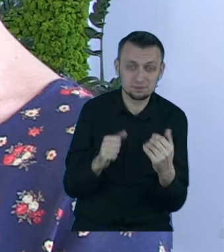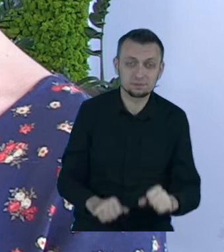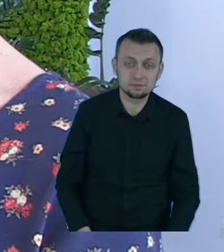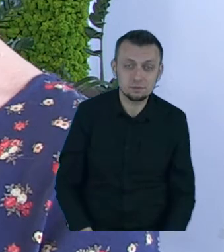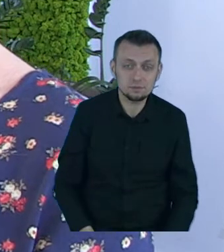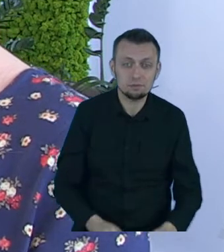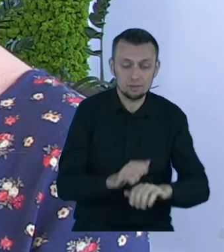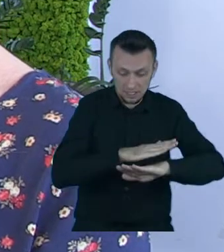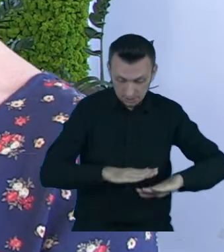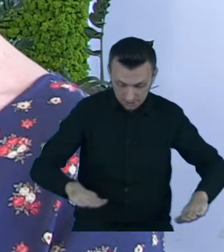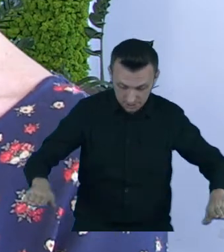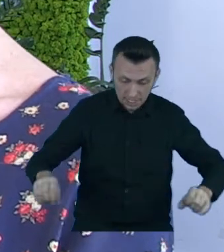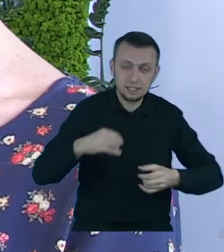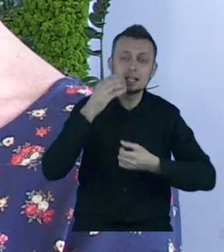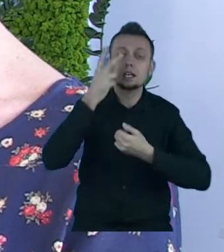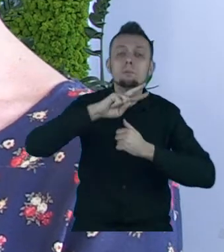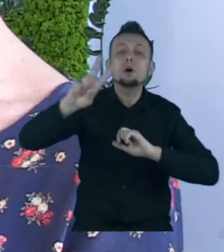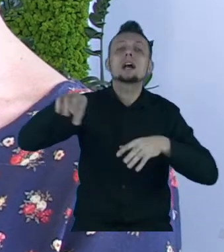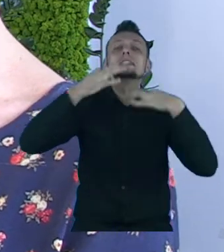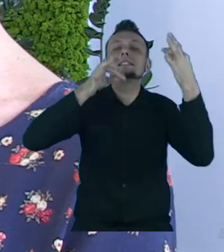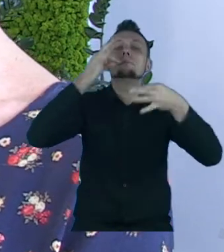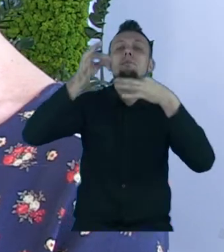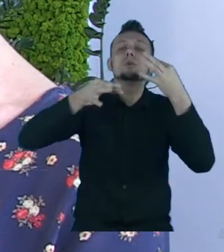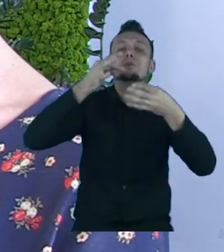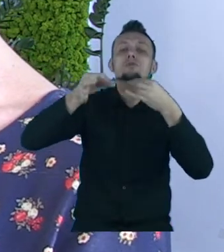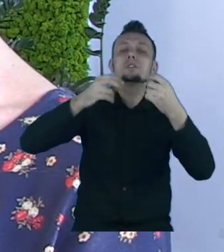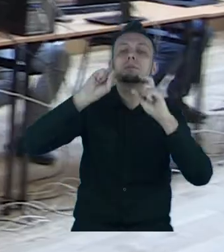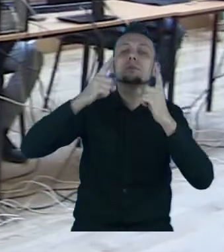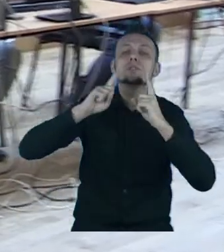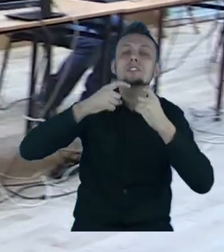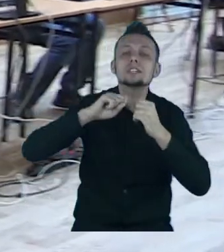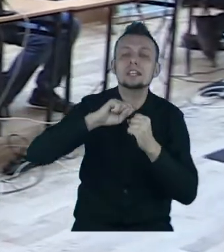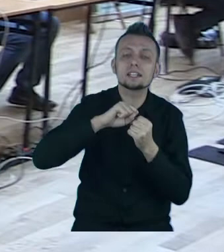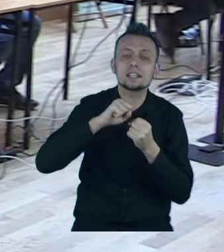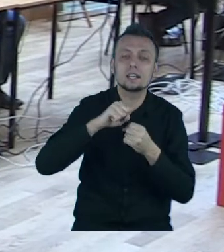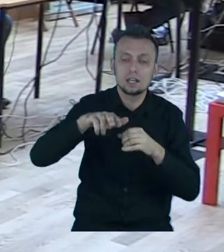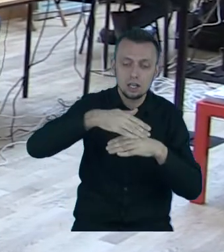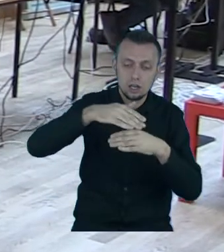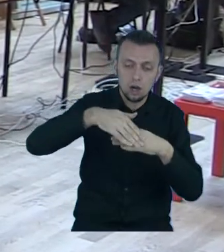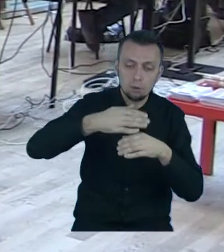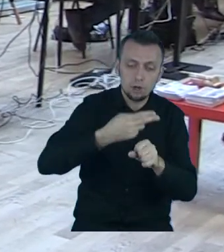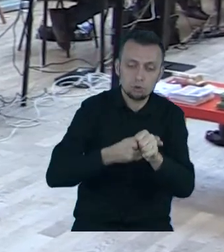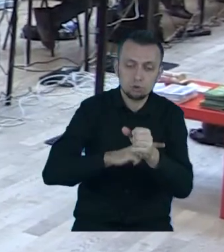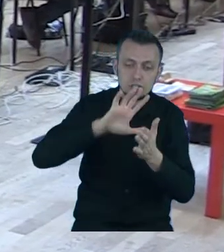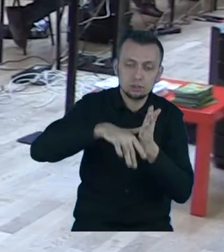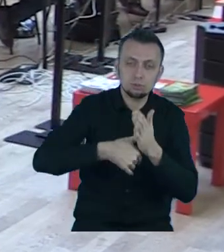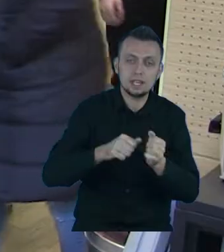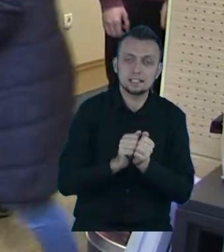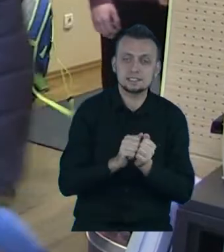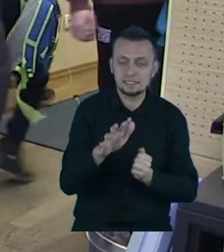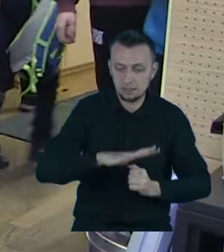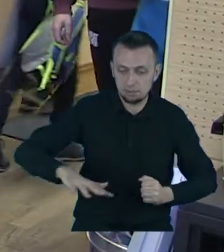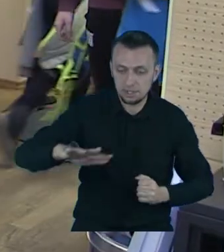i koncertów zewnętrznych, w najlepszym wypadku na Placu Piłsudskiego. I czy ta wizja